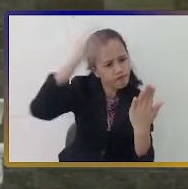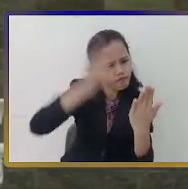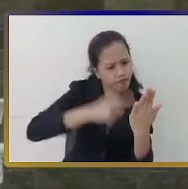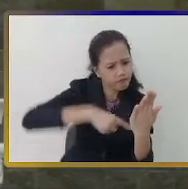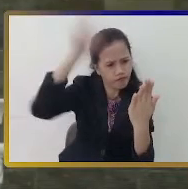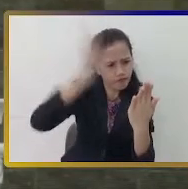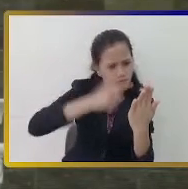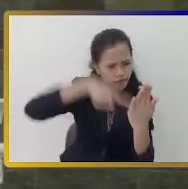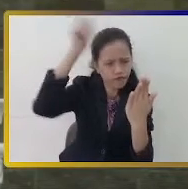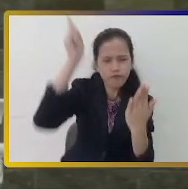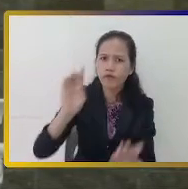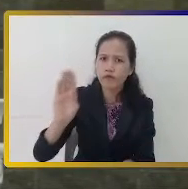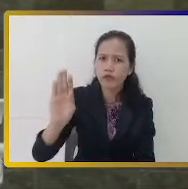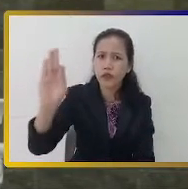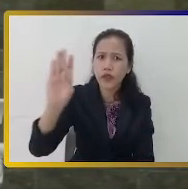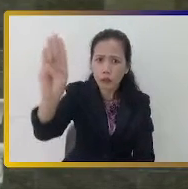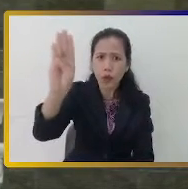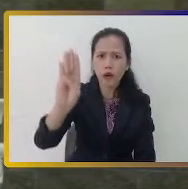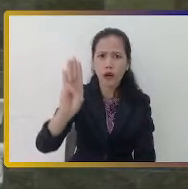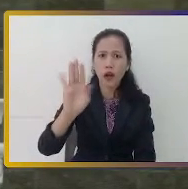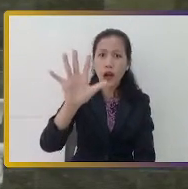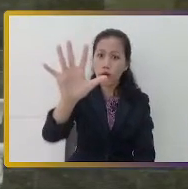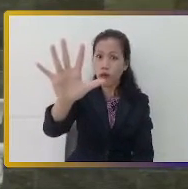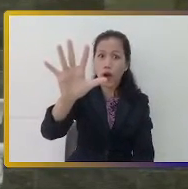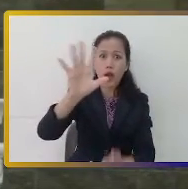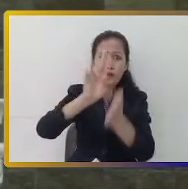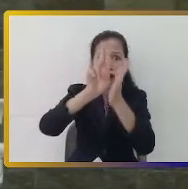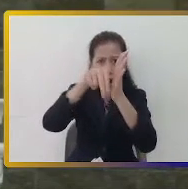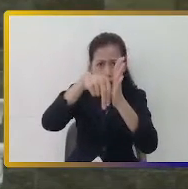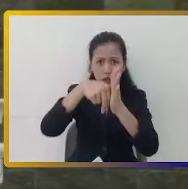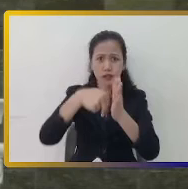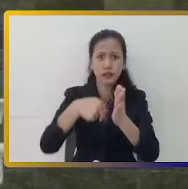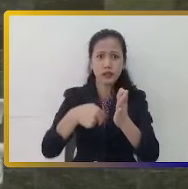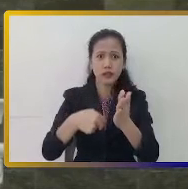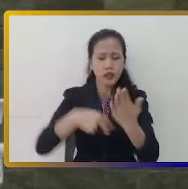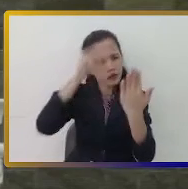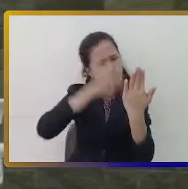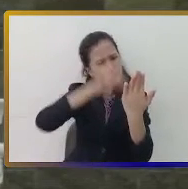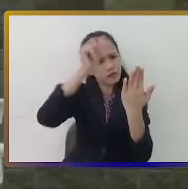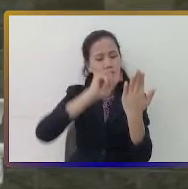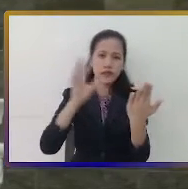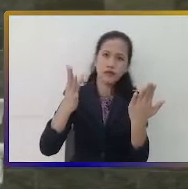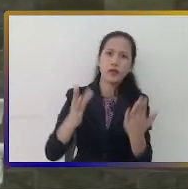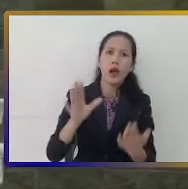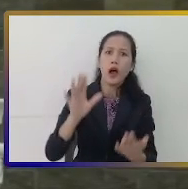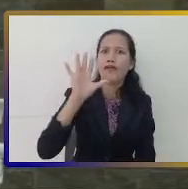pambira, inaabot ka ng 5 oras. At sasabihin, wala kang panahon.